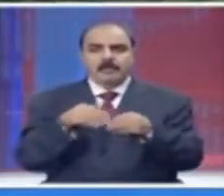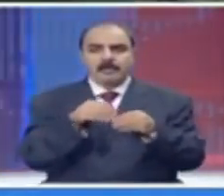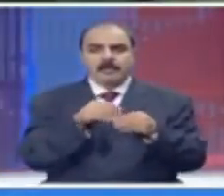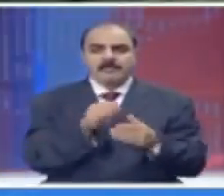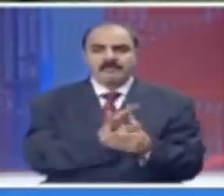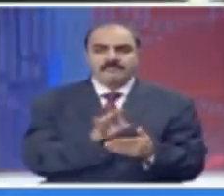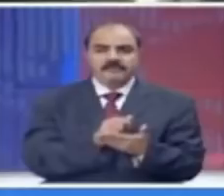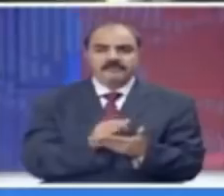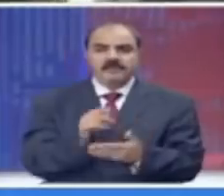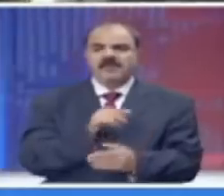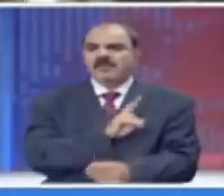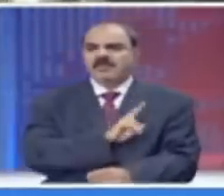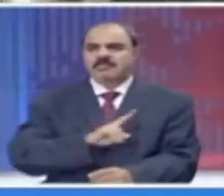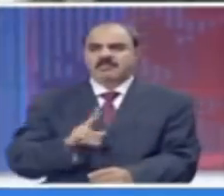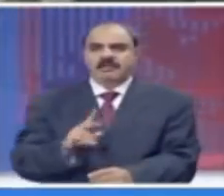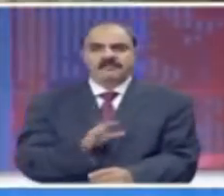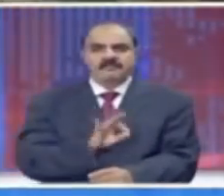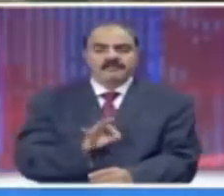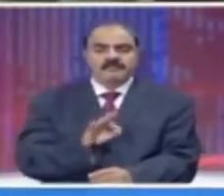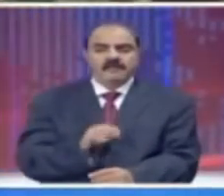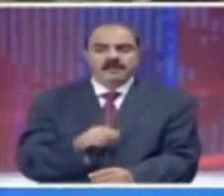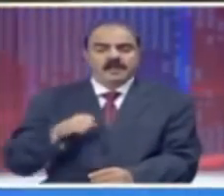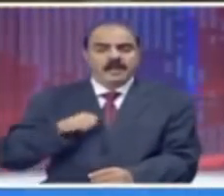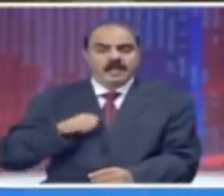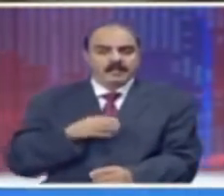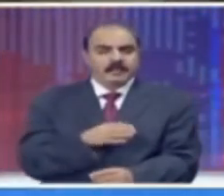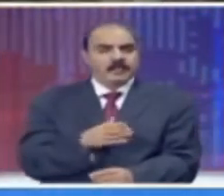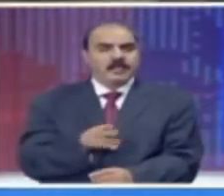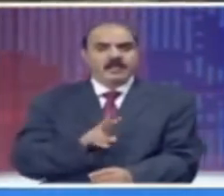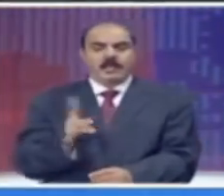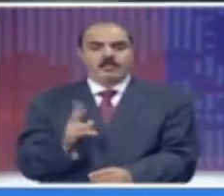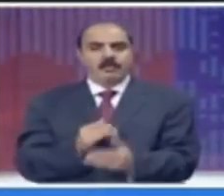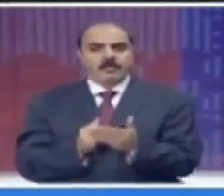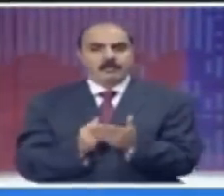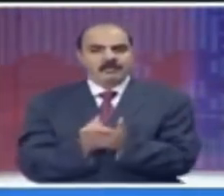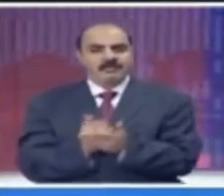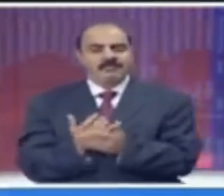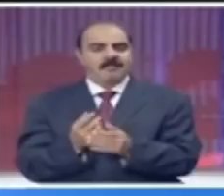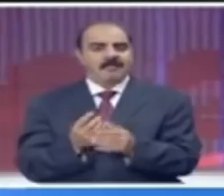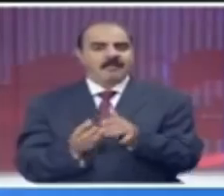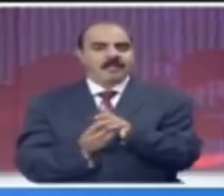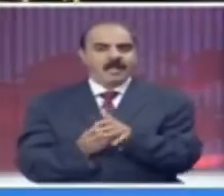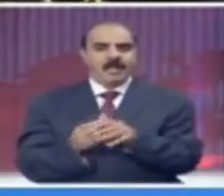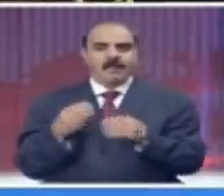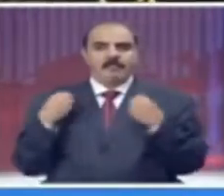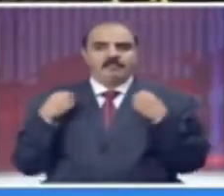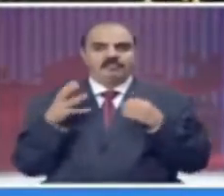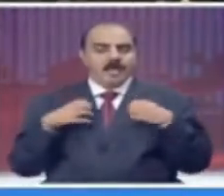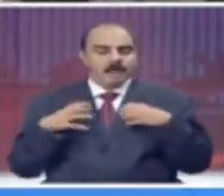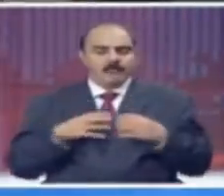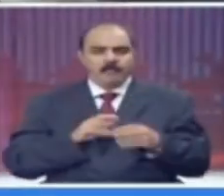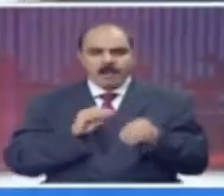ومتعاطي المواد المخدرة بكافة أنواعها بمحيط النوادي الرياضية والاجتماعية ومراكز الشباب على مستوى